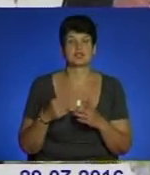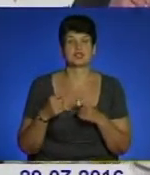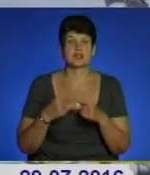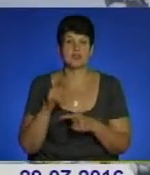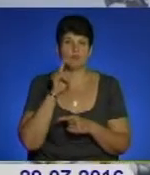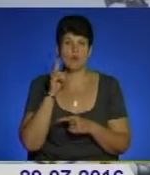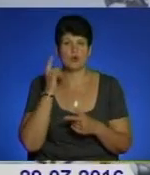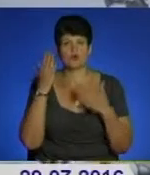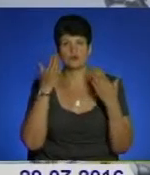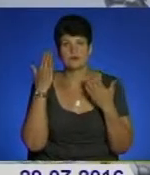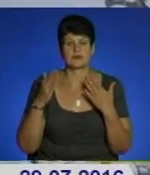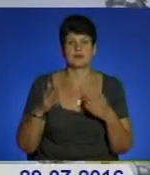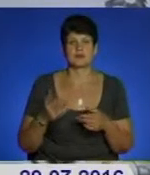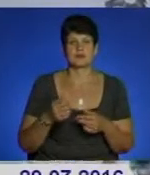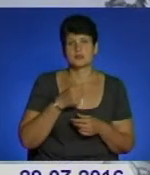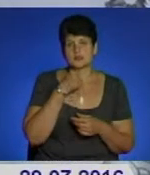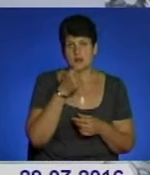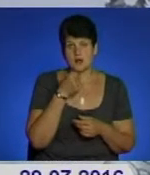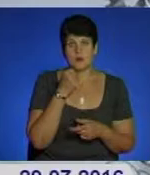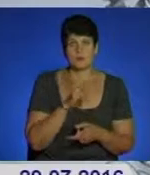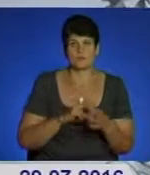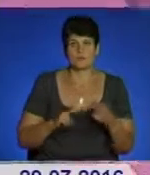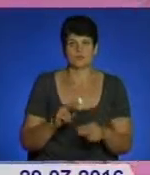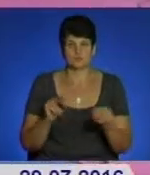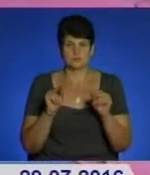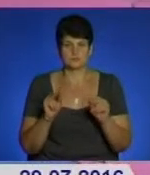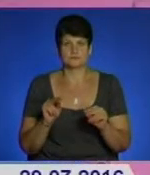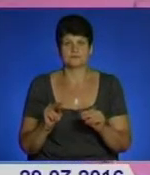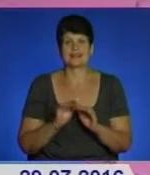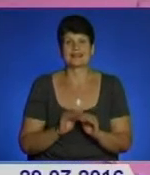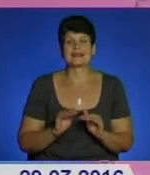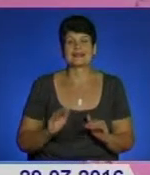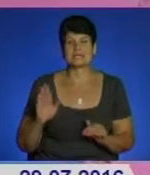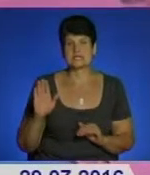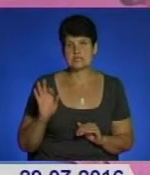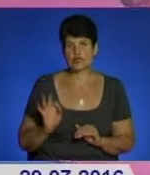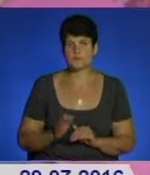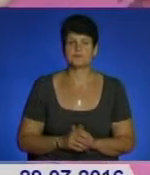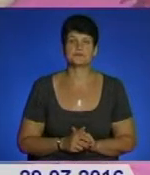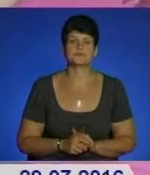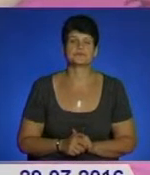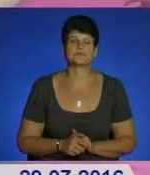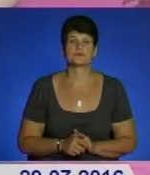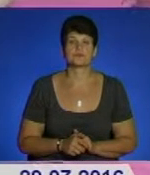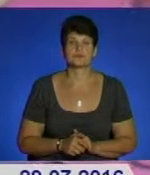молодість з розвагами, зрілість з пошуками справедливості. Дитинство